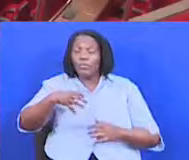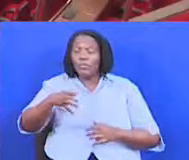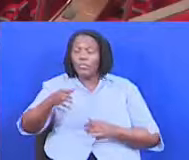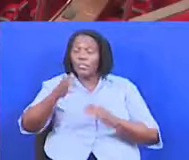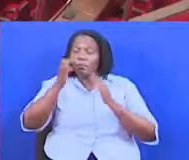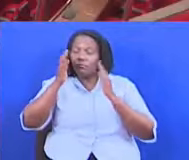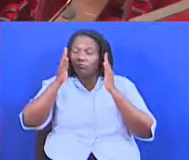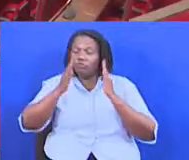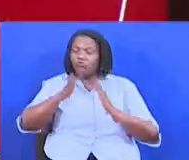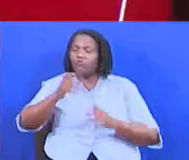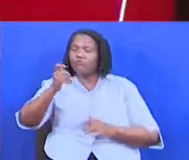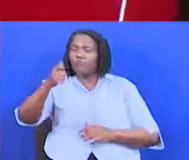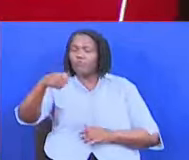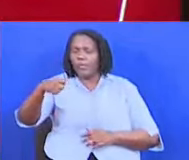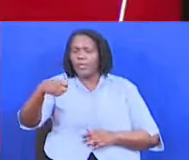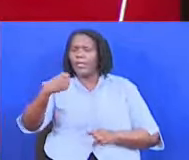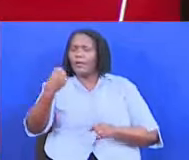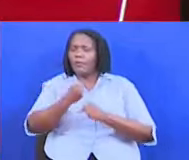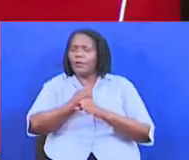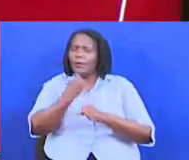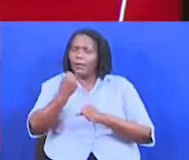mara tunamuona